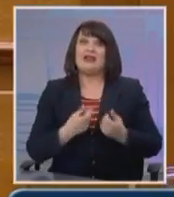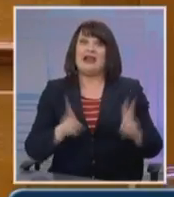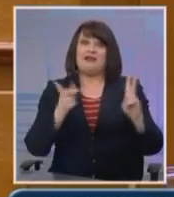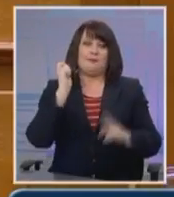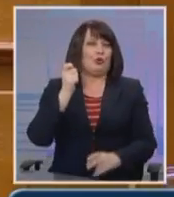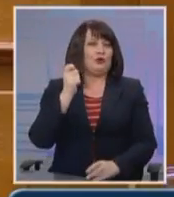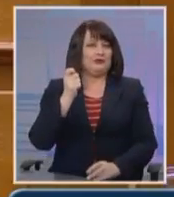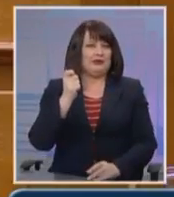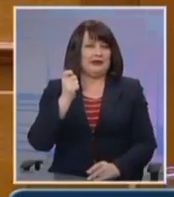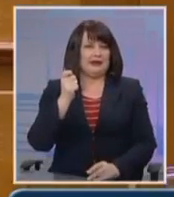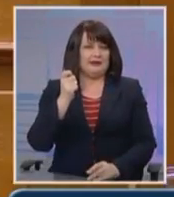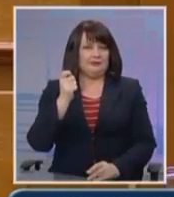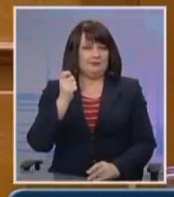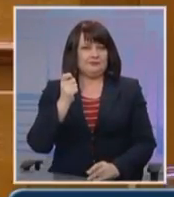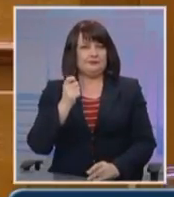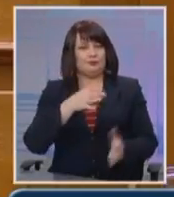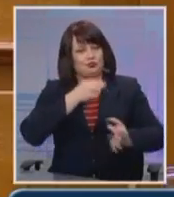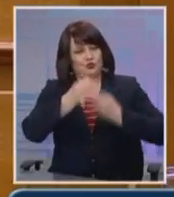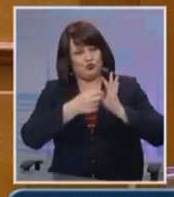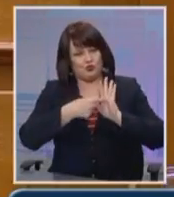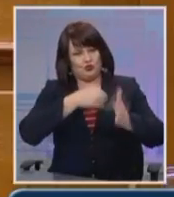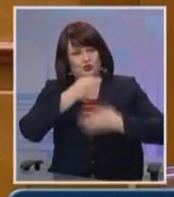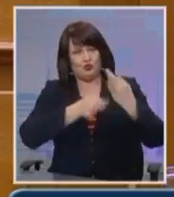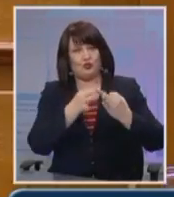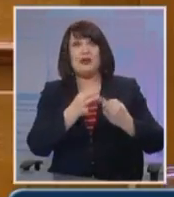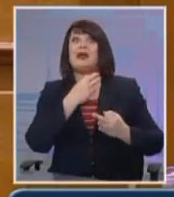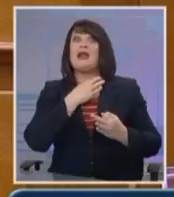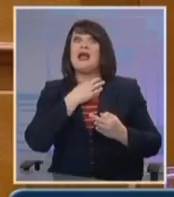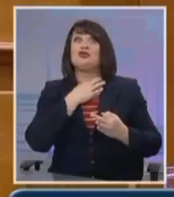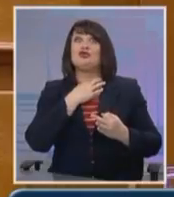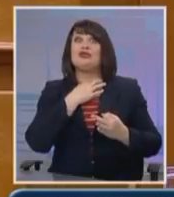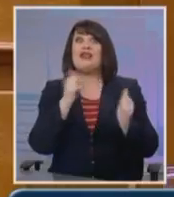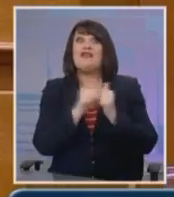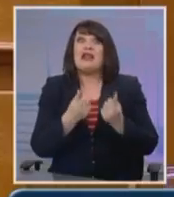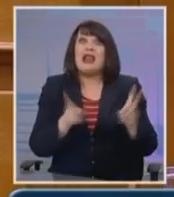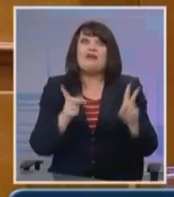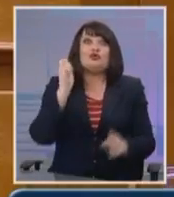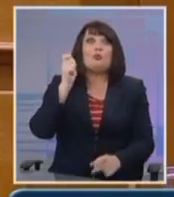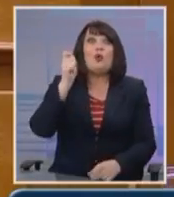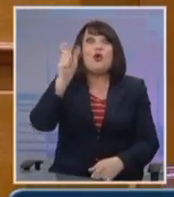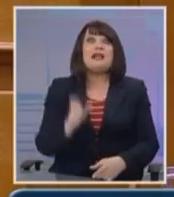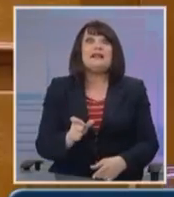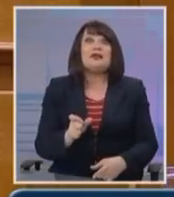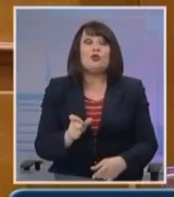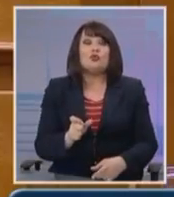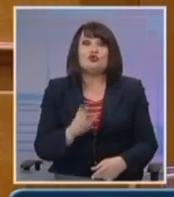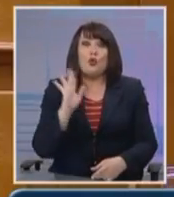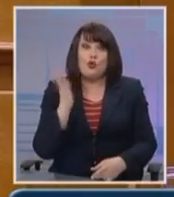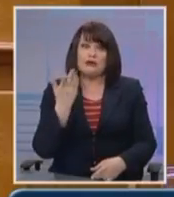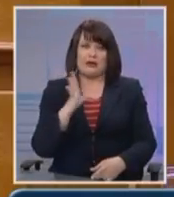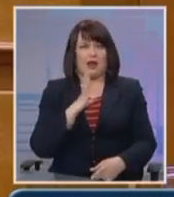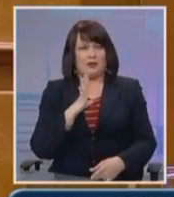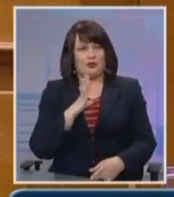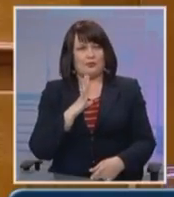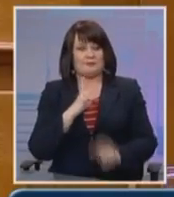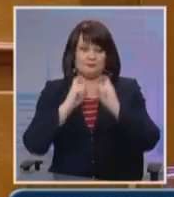πολιτικές, όπως αυτές που σας παρουσίασα, απαιτούν και φιλελεύθερους πολιτικούς για να τις υπηρετήσουν. Και όταν άνθρωποι